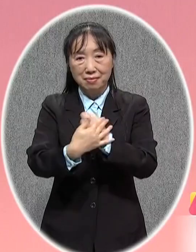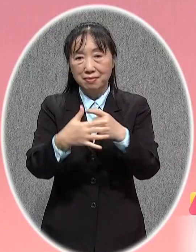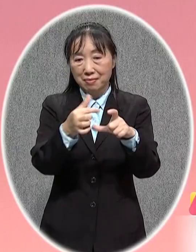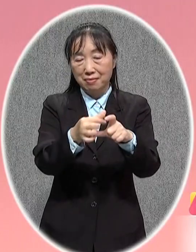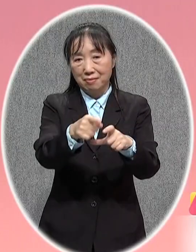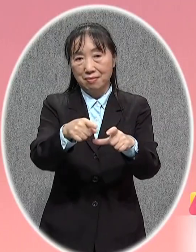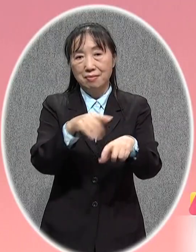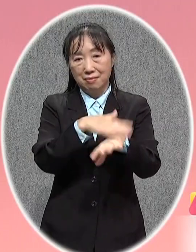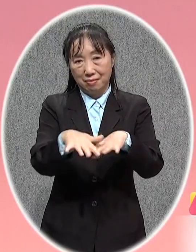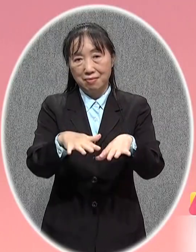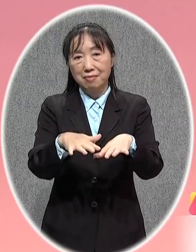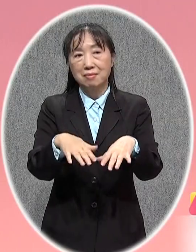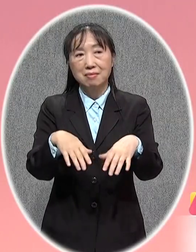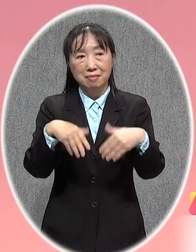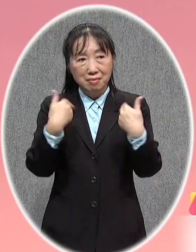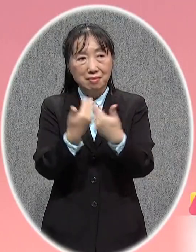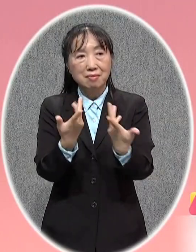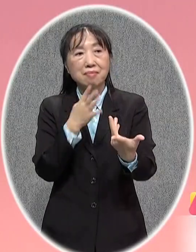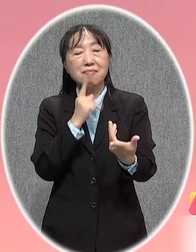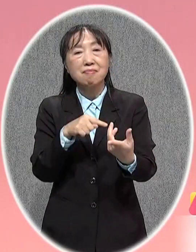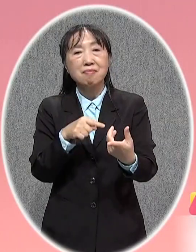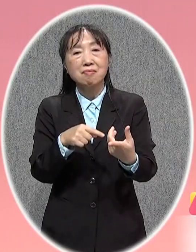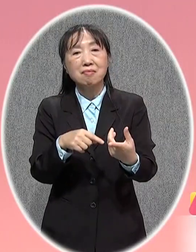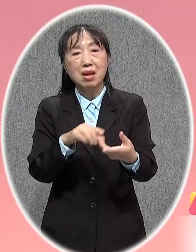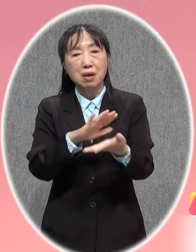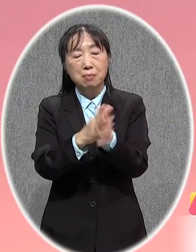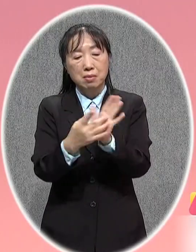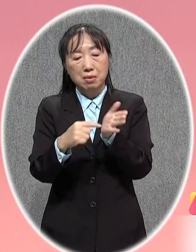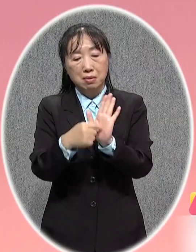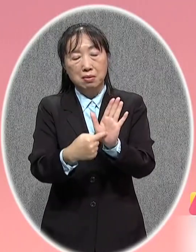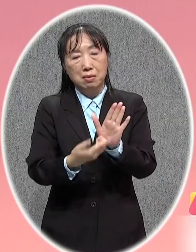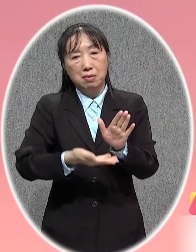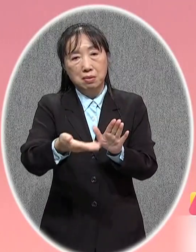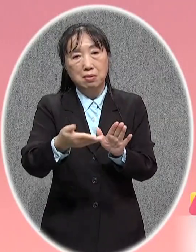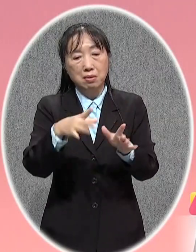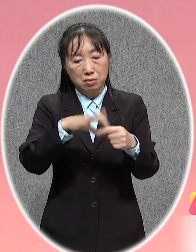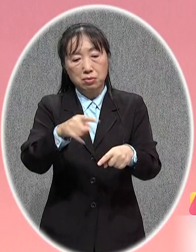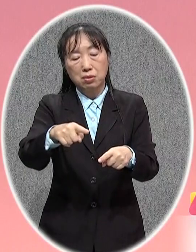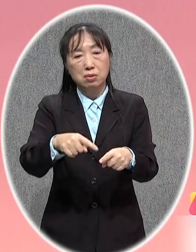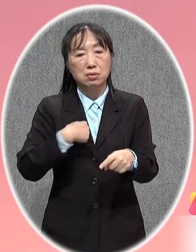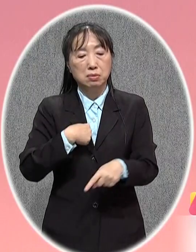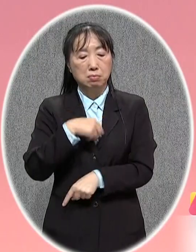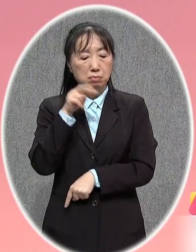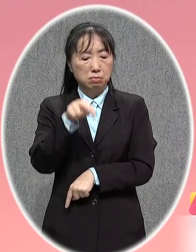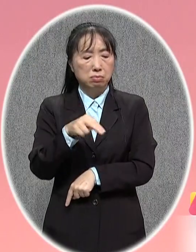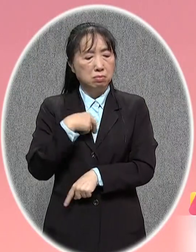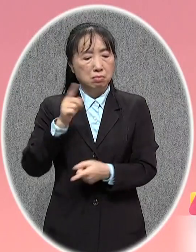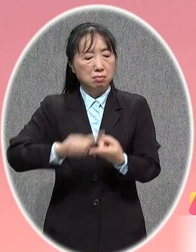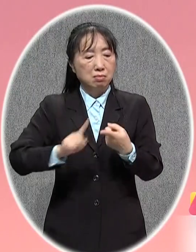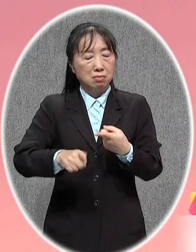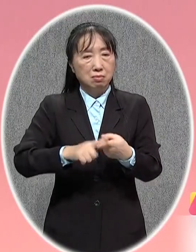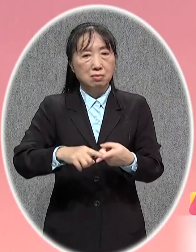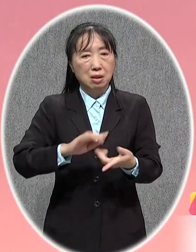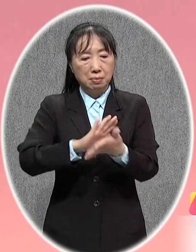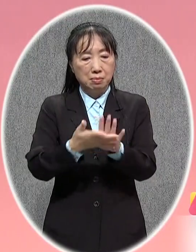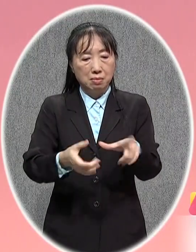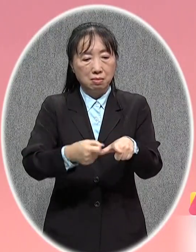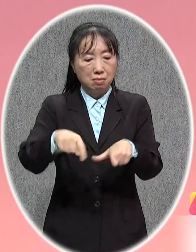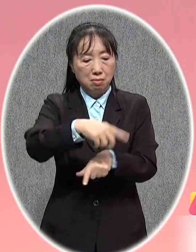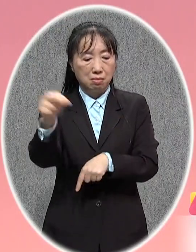生侵蚀之后呢，可以完整的露出，那后来发现之后把它划设为保护区。那现在这个离岸